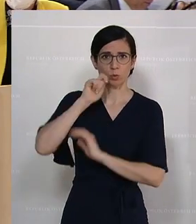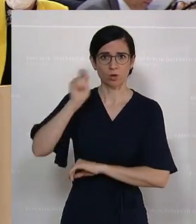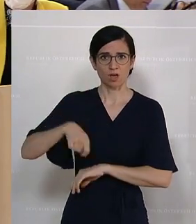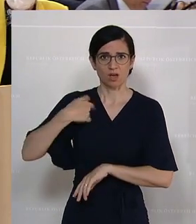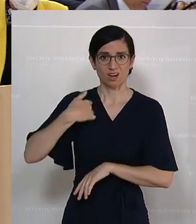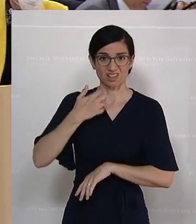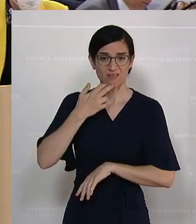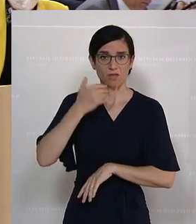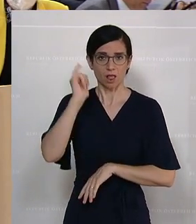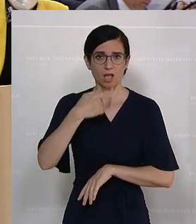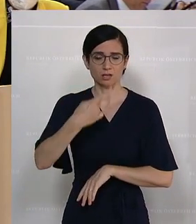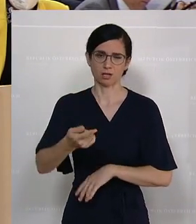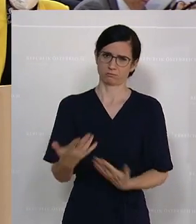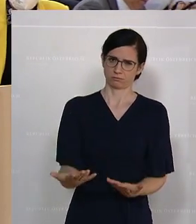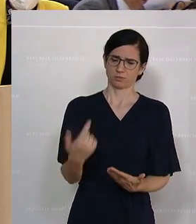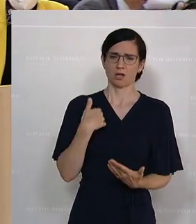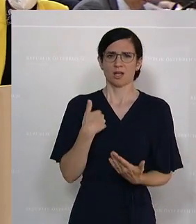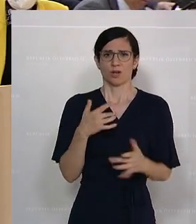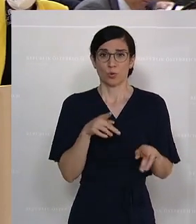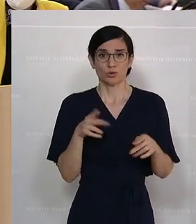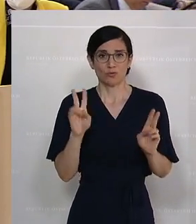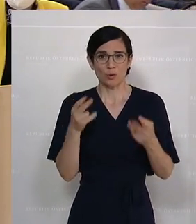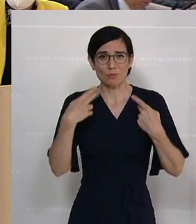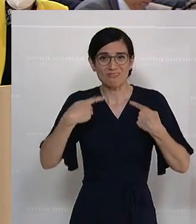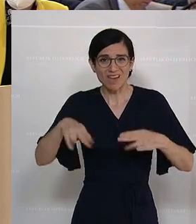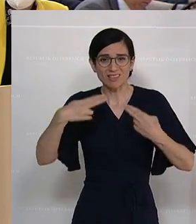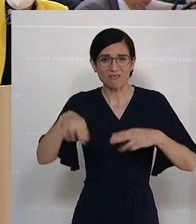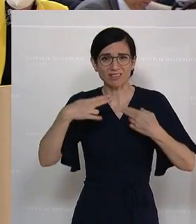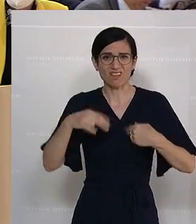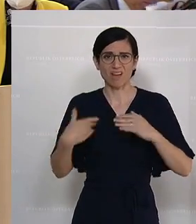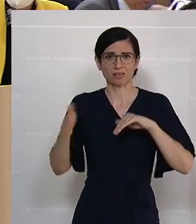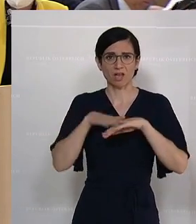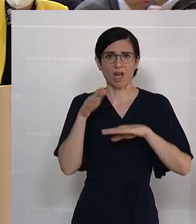und warum weiter an dass der aktion spirale dreht